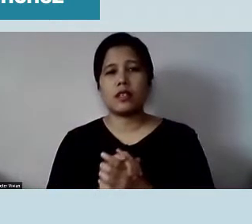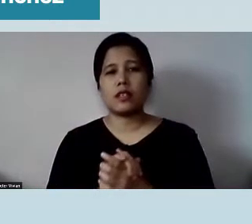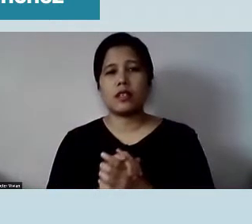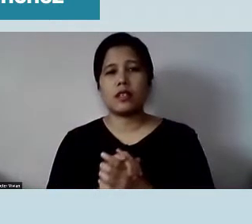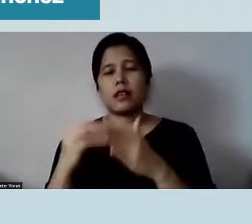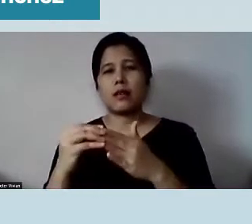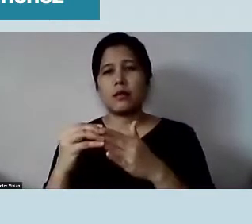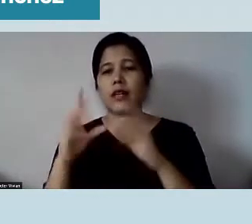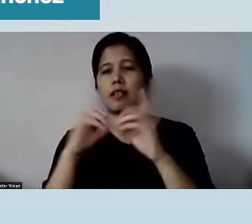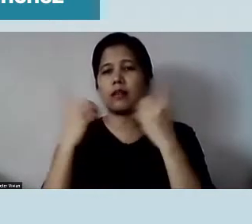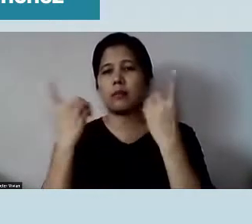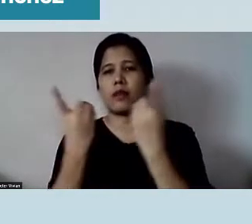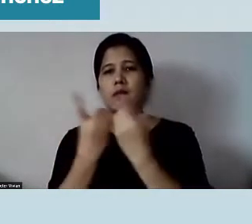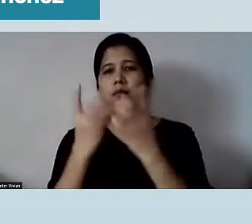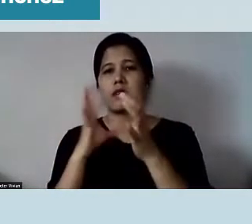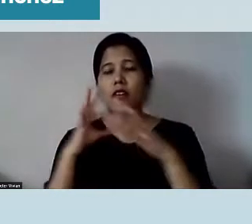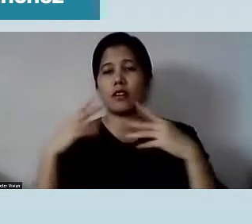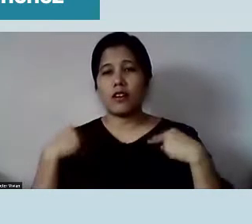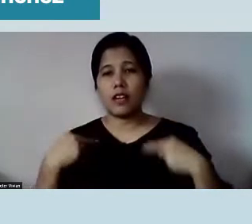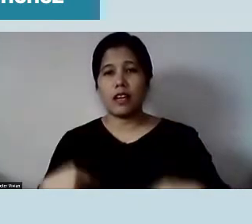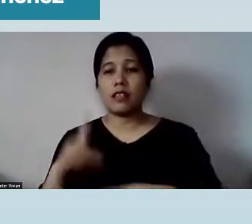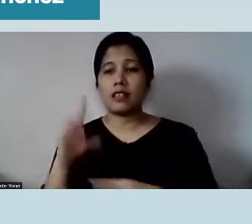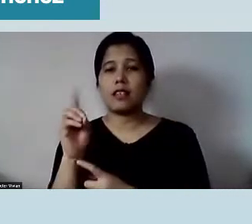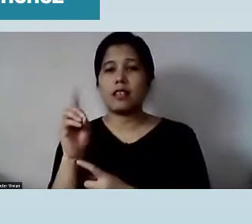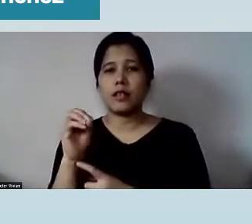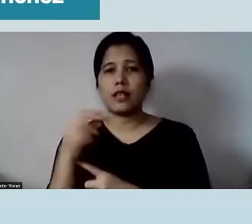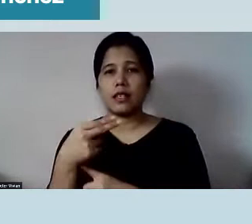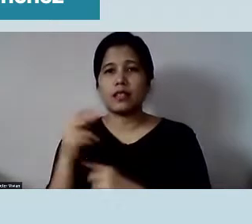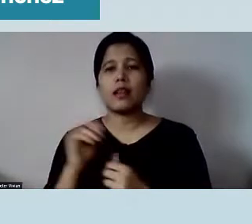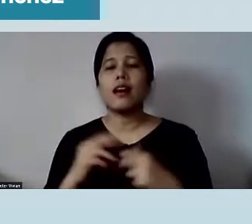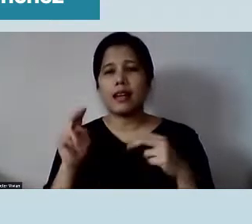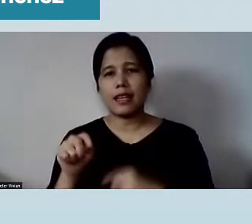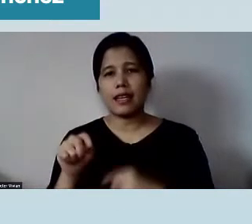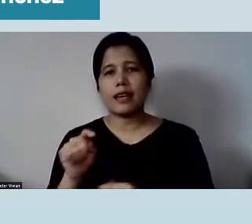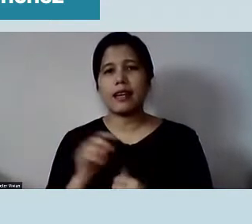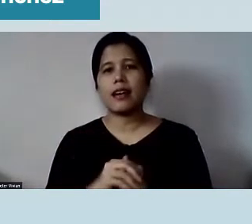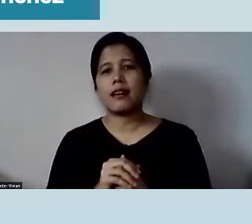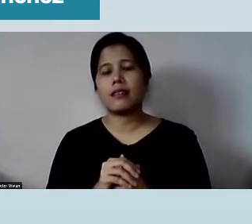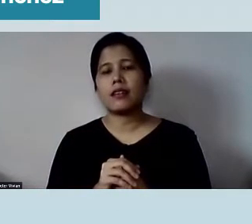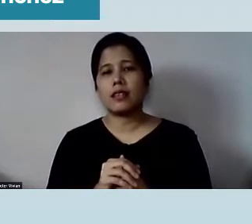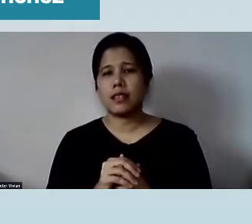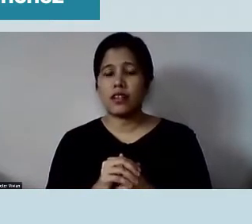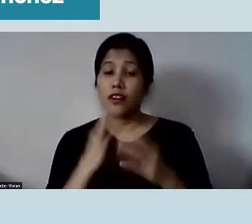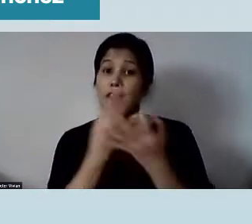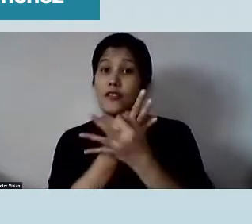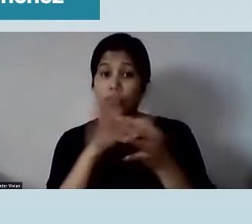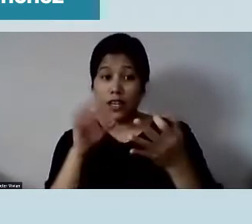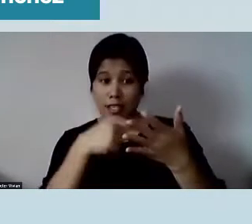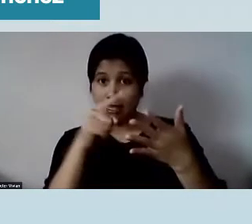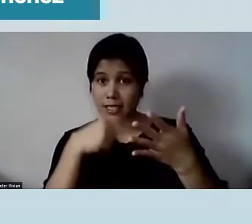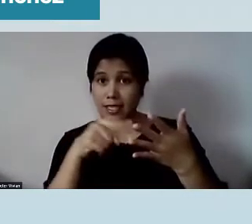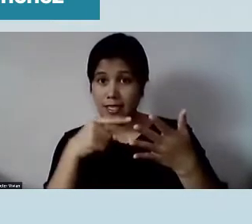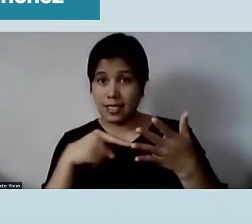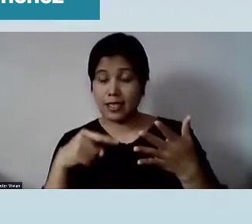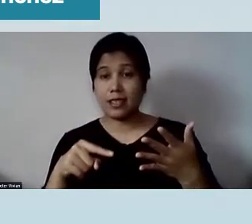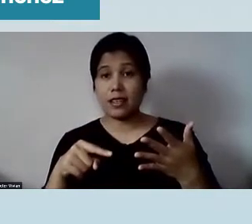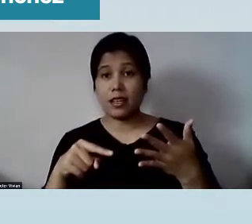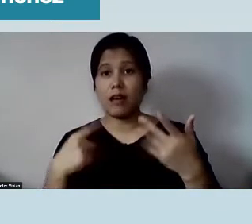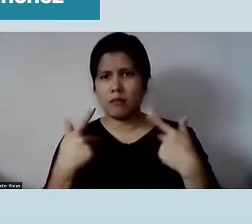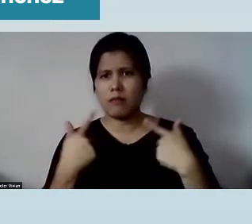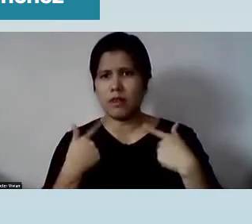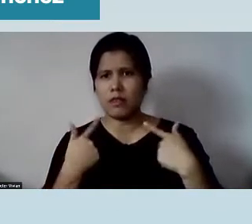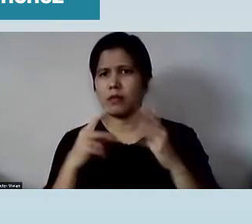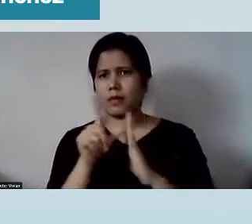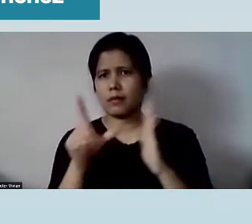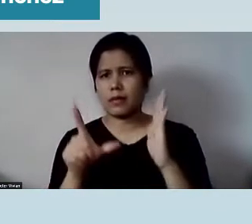the Department of Health. No, kailangan mayroon tayong mga pre-screening. In fact, mayroon na tayong mga batas dito. Hindi ko